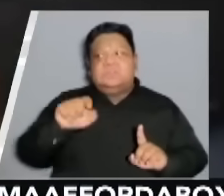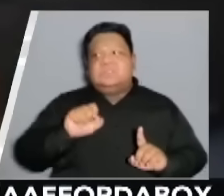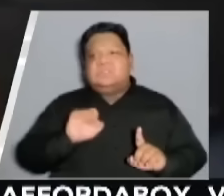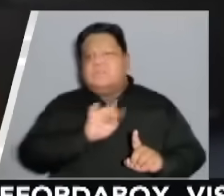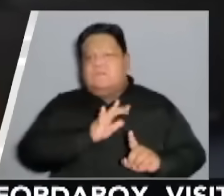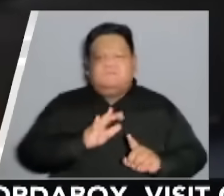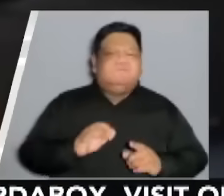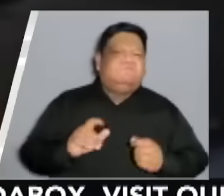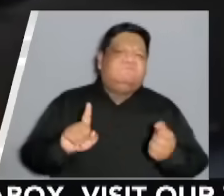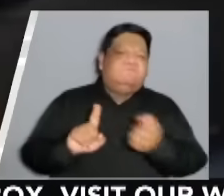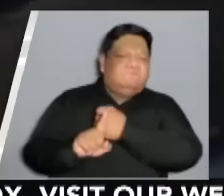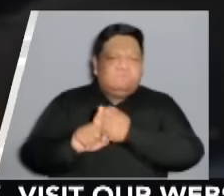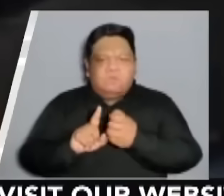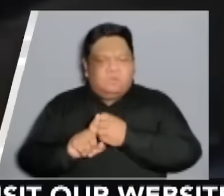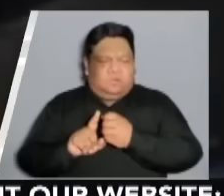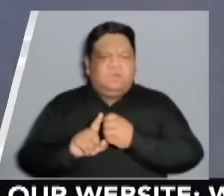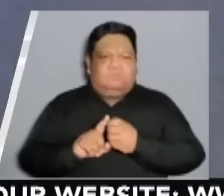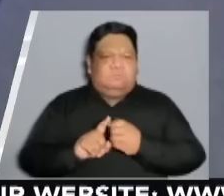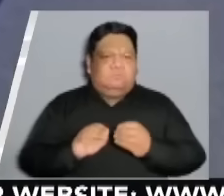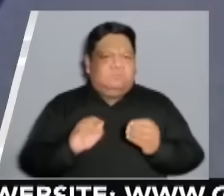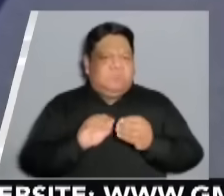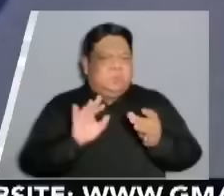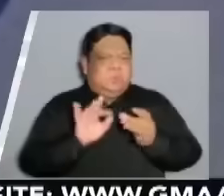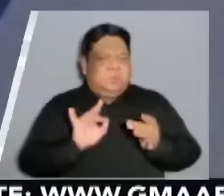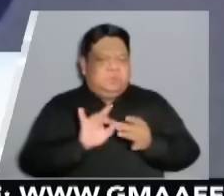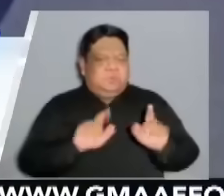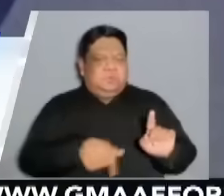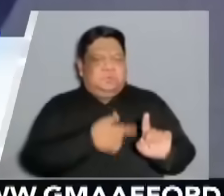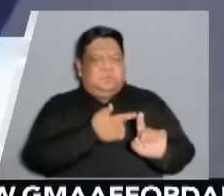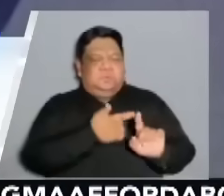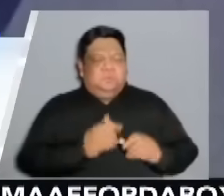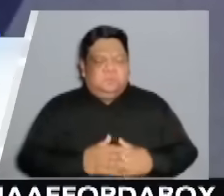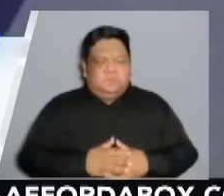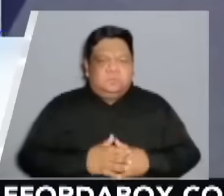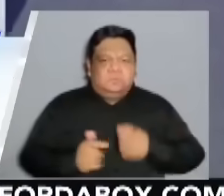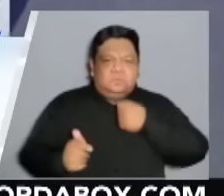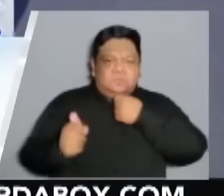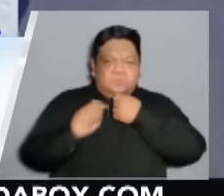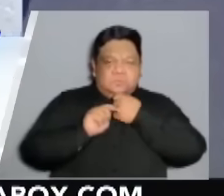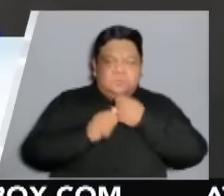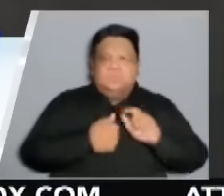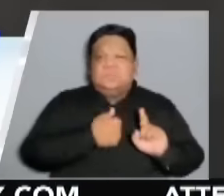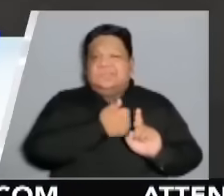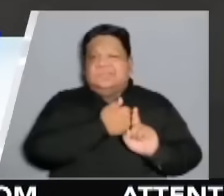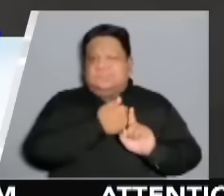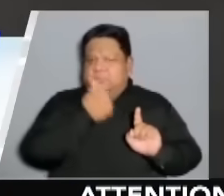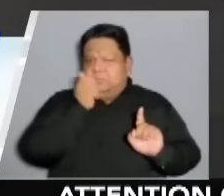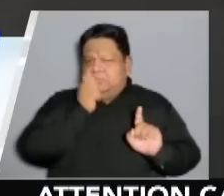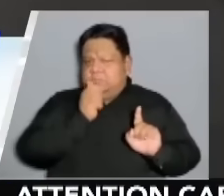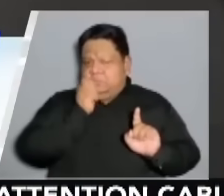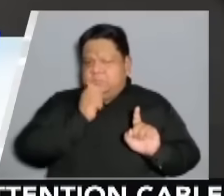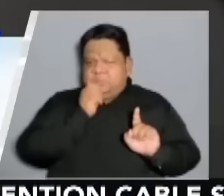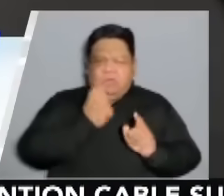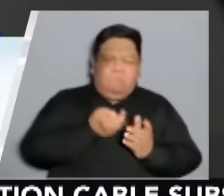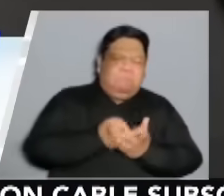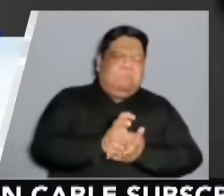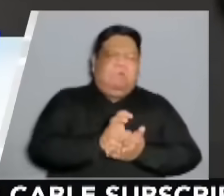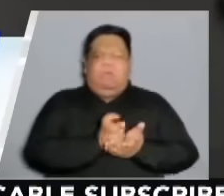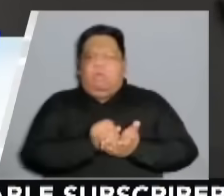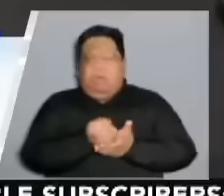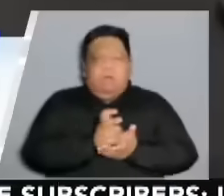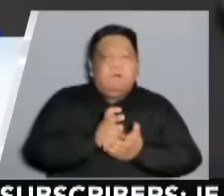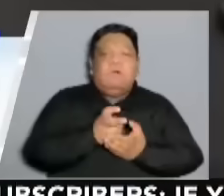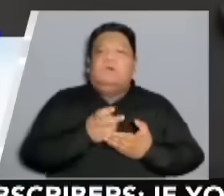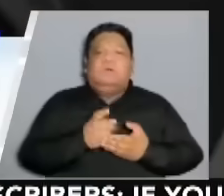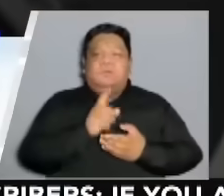Naglulupasay sa sahig ang babaeng Vietnamese na ito habang nasa immigration departure ng NAIA Terminal 3. Pabalik na sana siya ng Hanoi, Vietnam